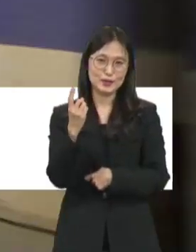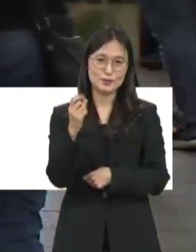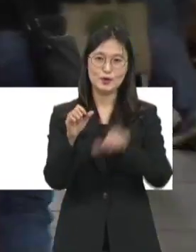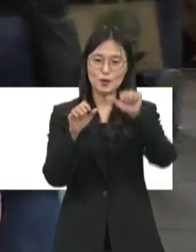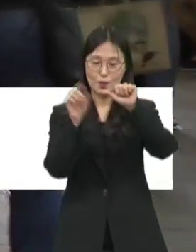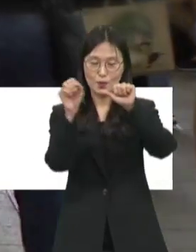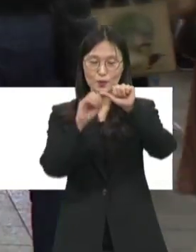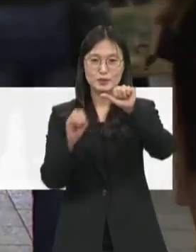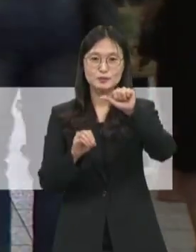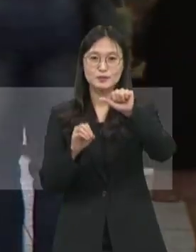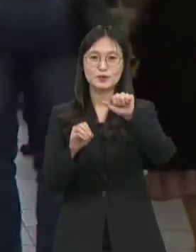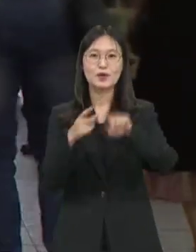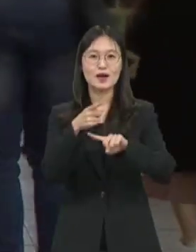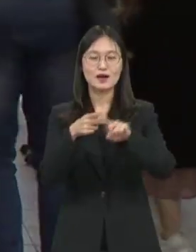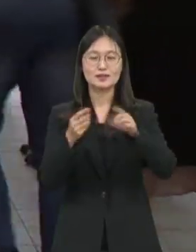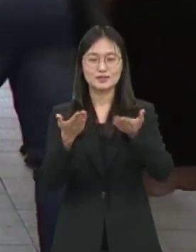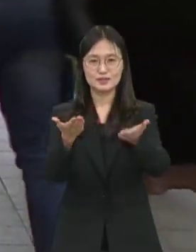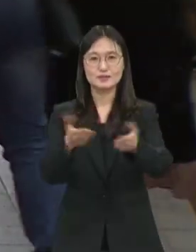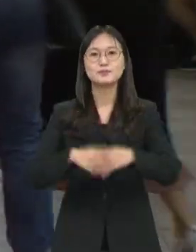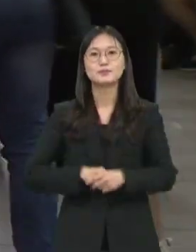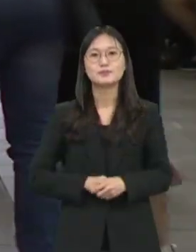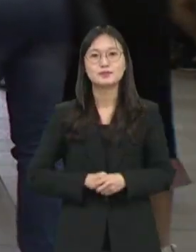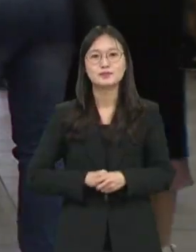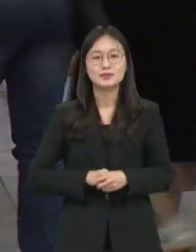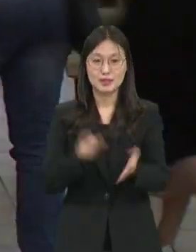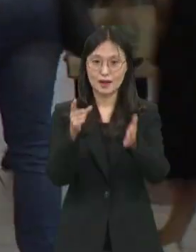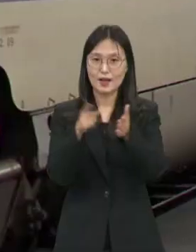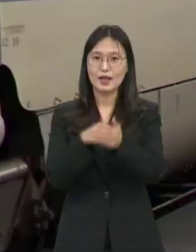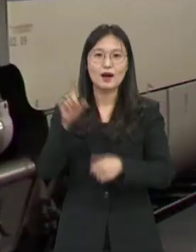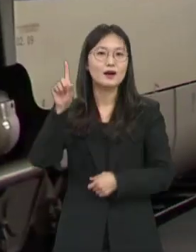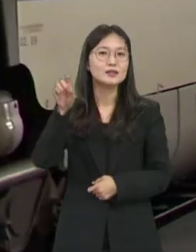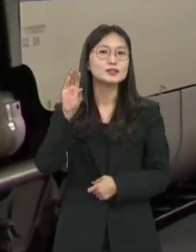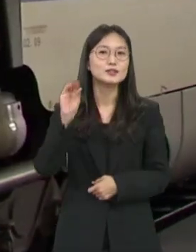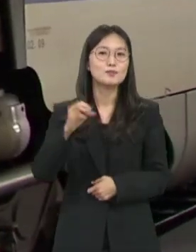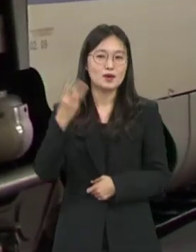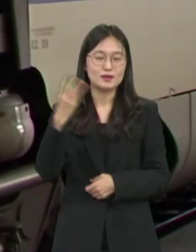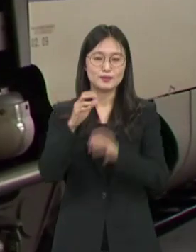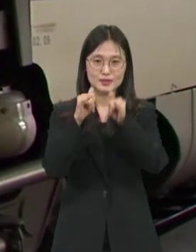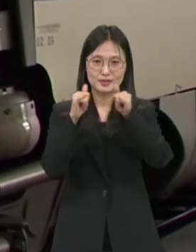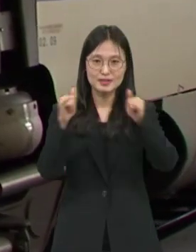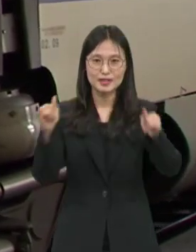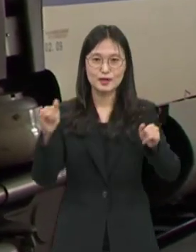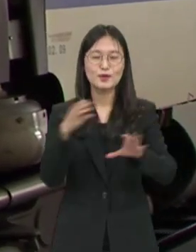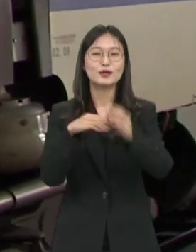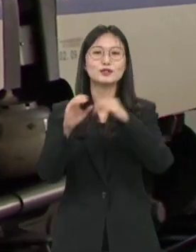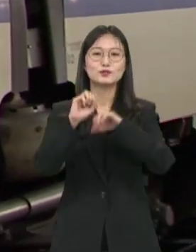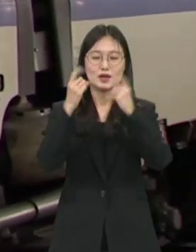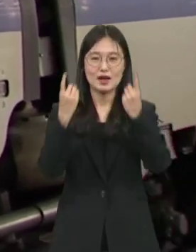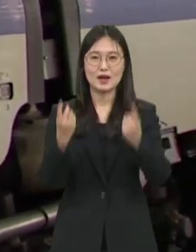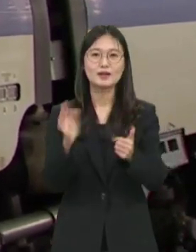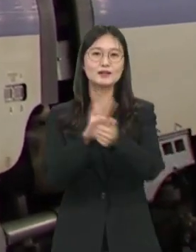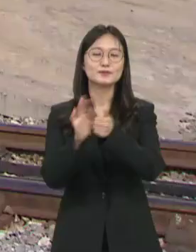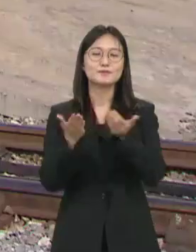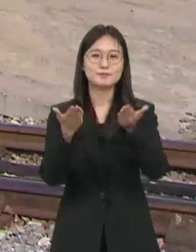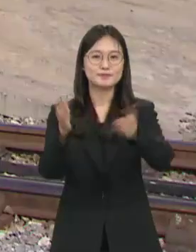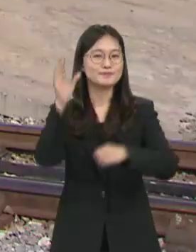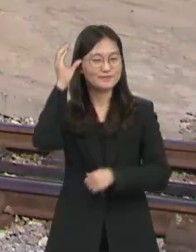했습니다이 같은 다자녀 할인 확대로 약 10만 3천명이 추가 할인 혜택을 받을 수 있을 것으로 예상됩니다